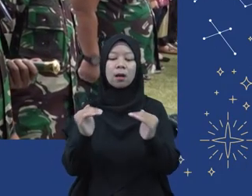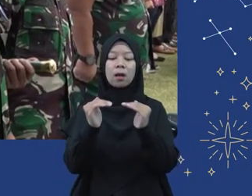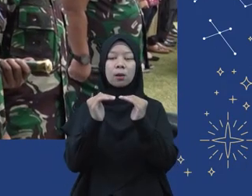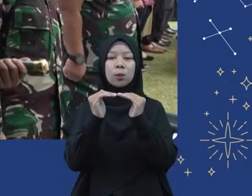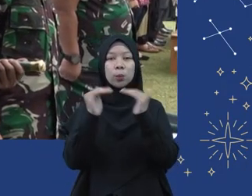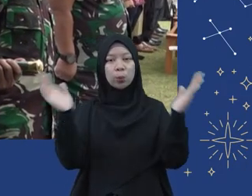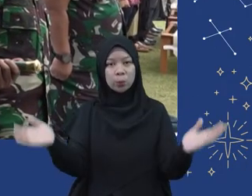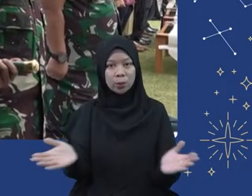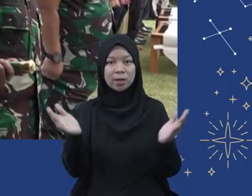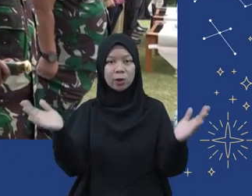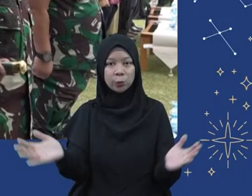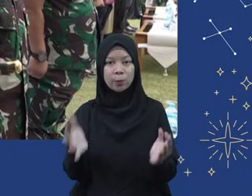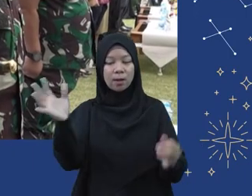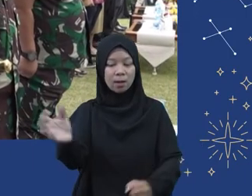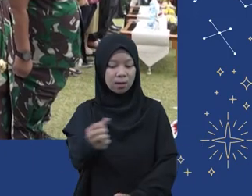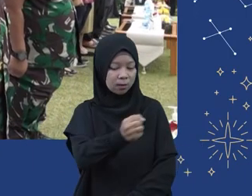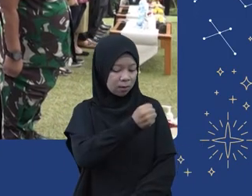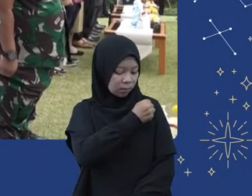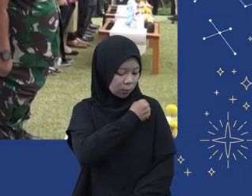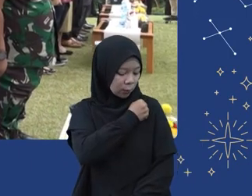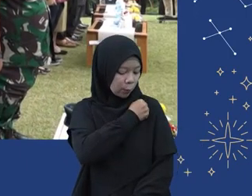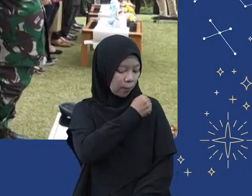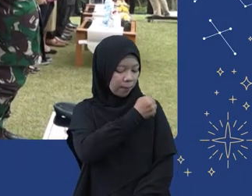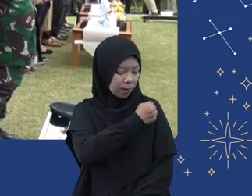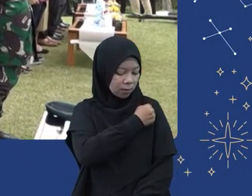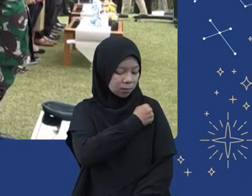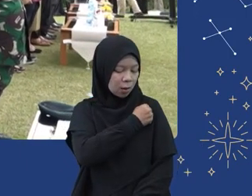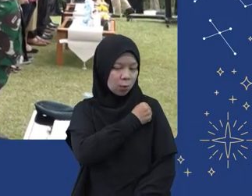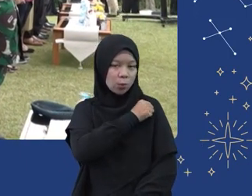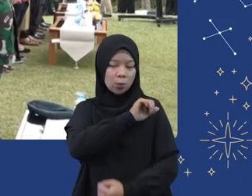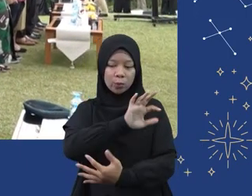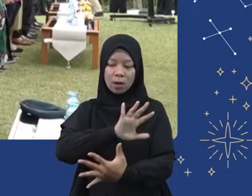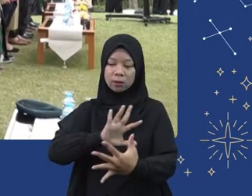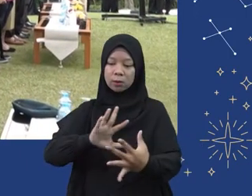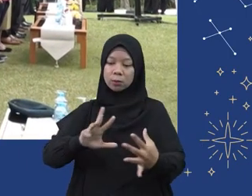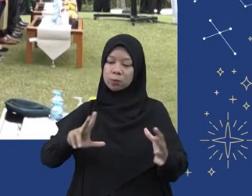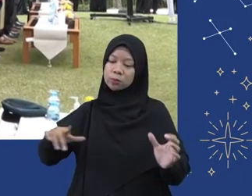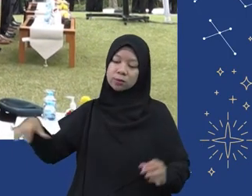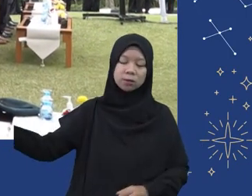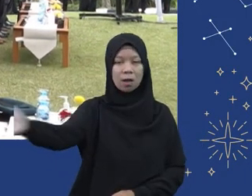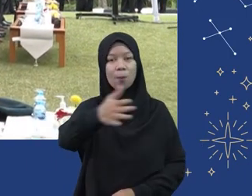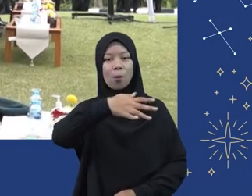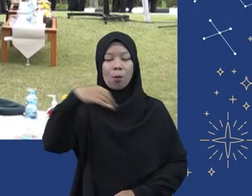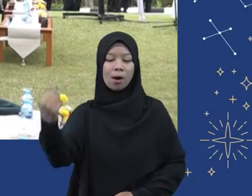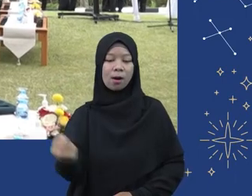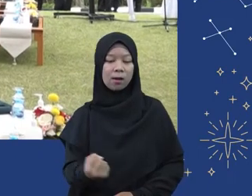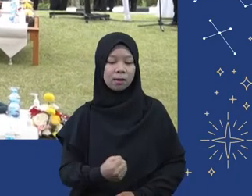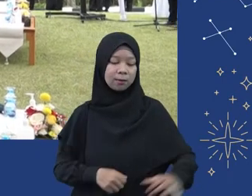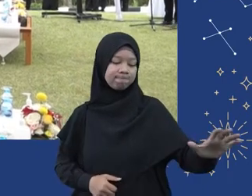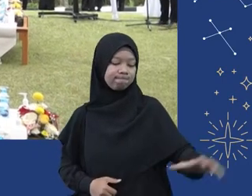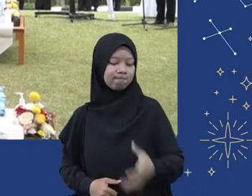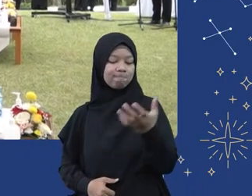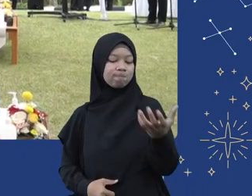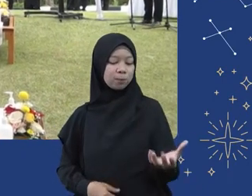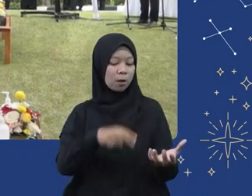Hiduplah padaku hiduplah negeriku Bangsaku rakyatku semua